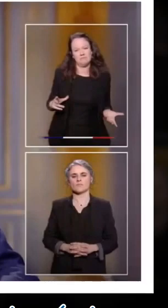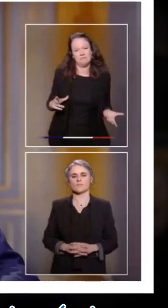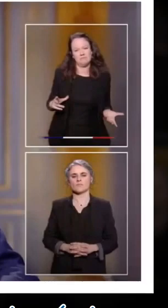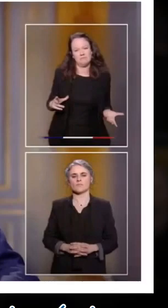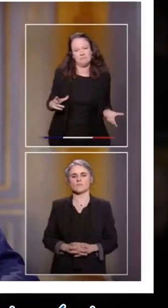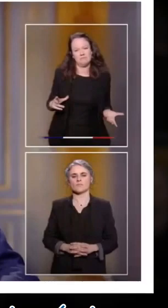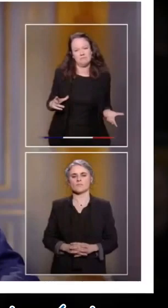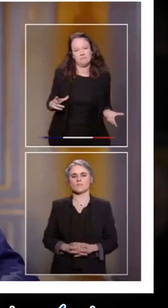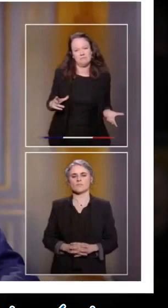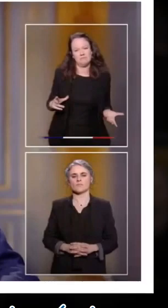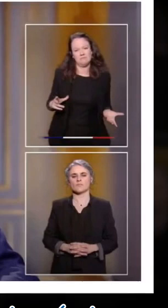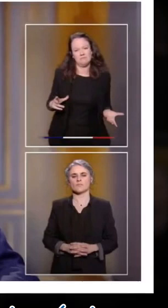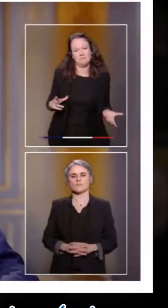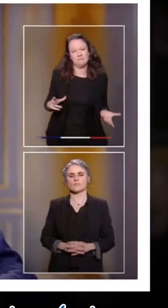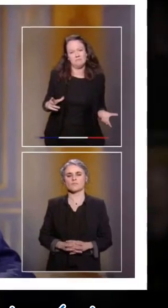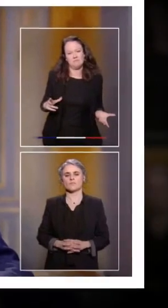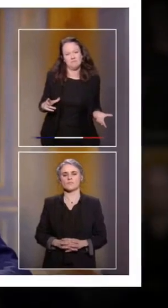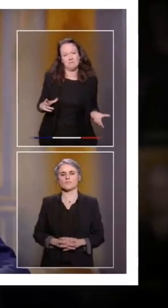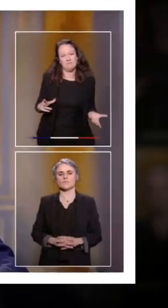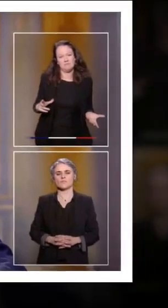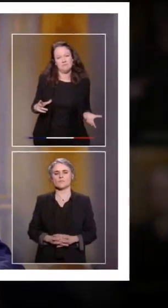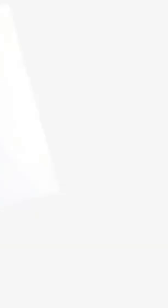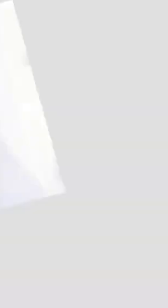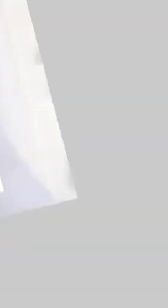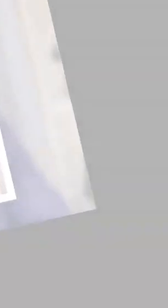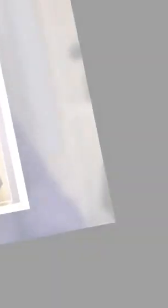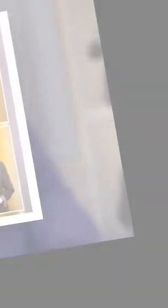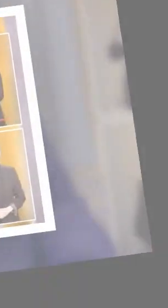Une interview qui n'en finit plus de faire réagir.